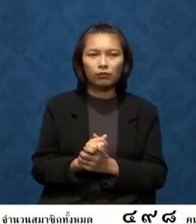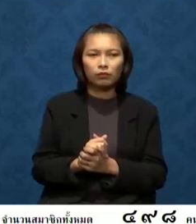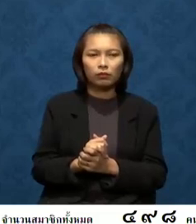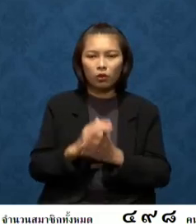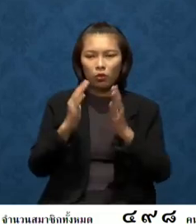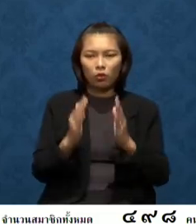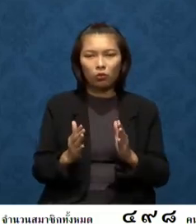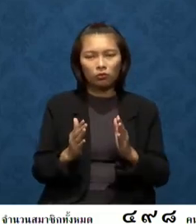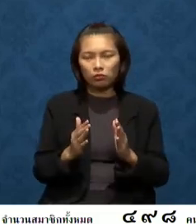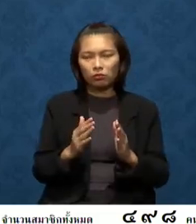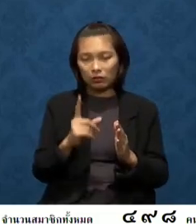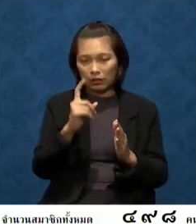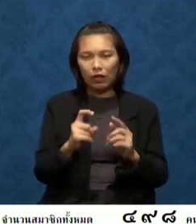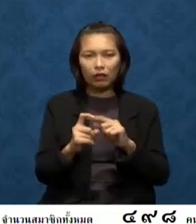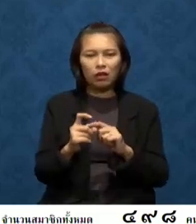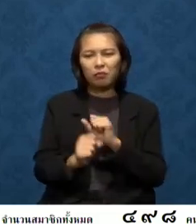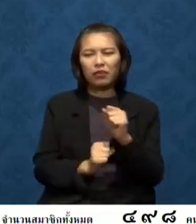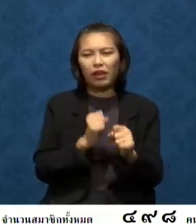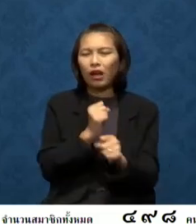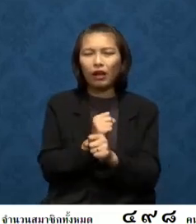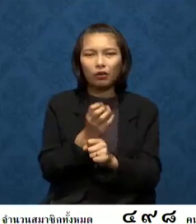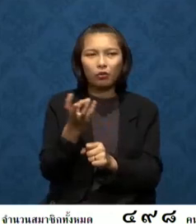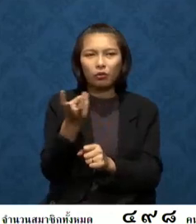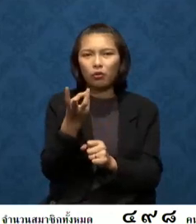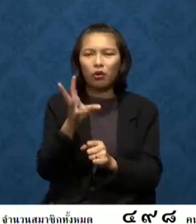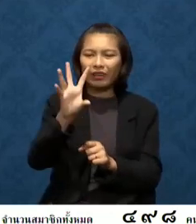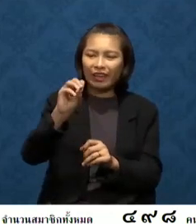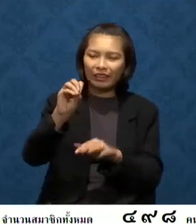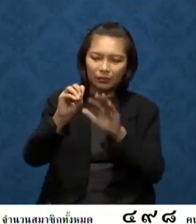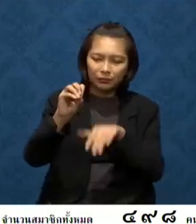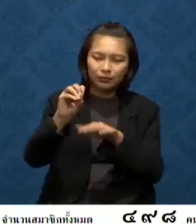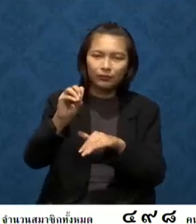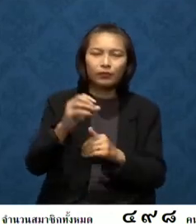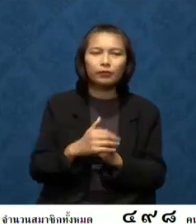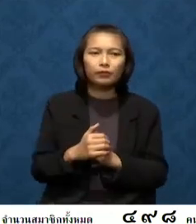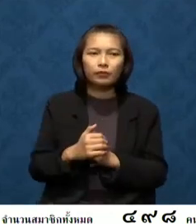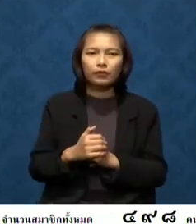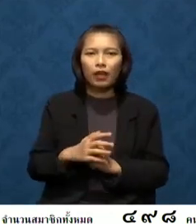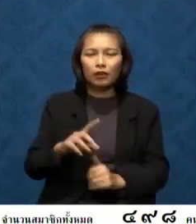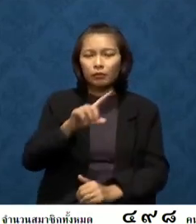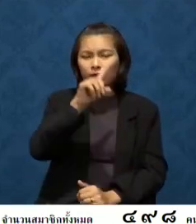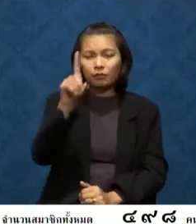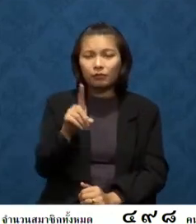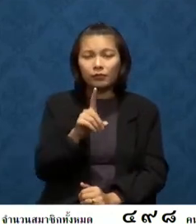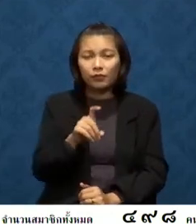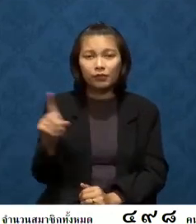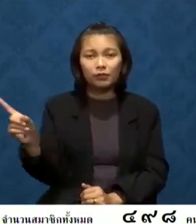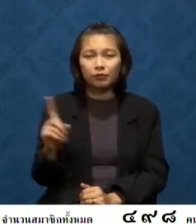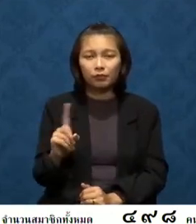ซึ่งอายุยังไม่มากยังไม่ถึง50เพราะฉะนั้นคำถามที่ตามมาก็คือว่